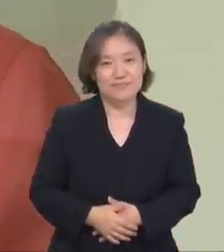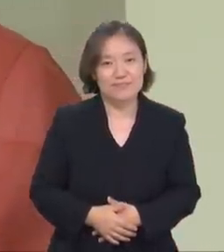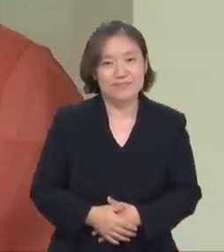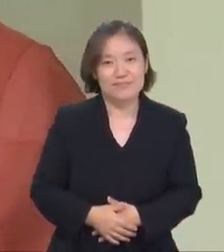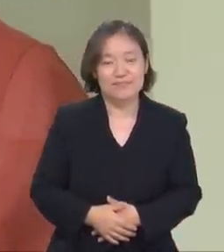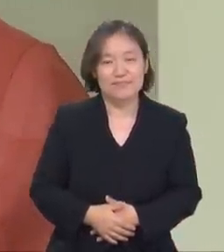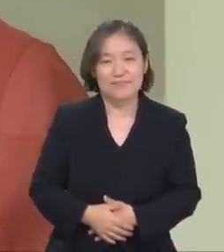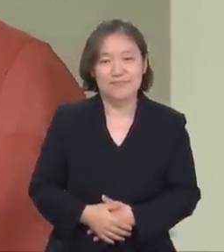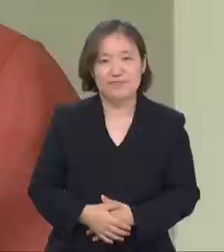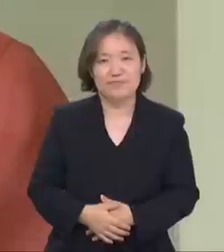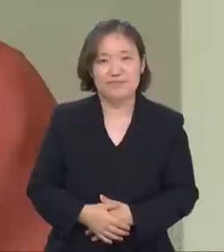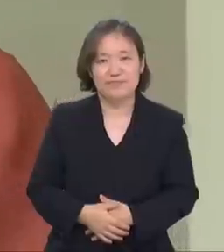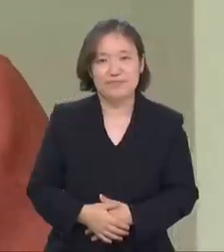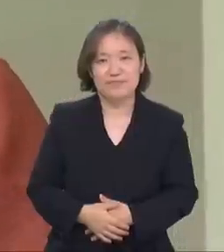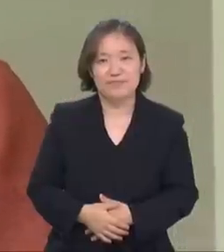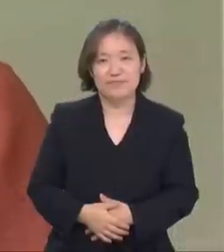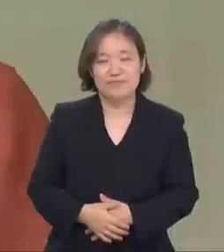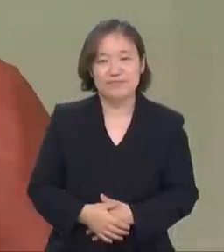계시죠